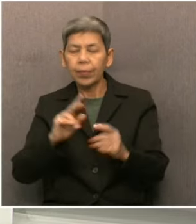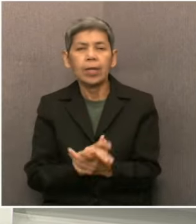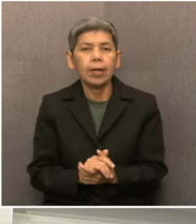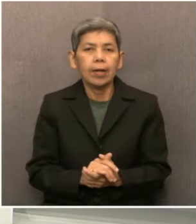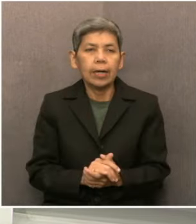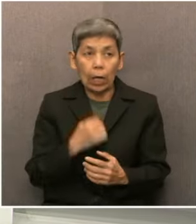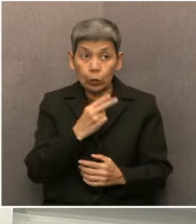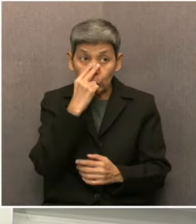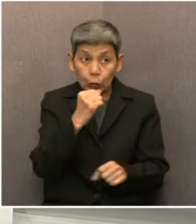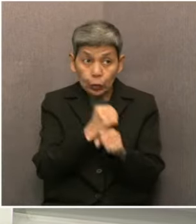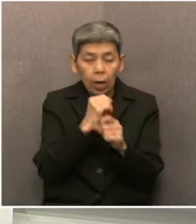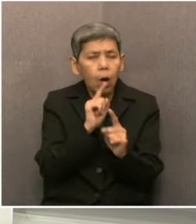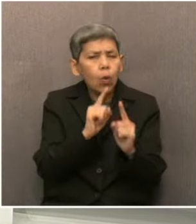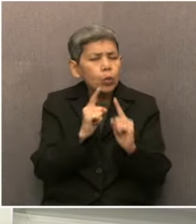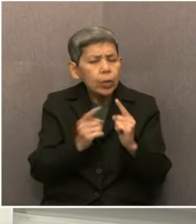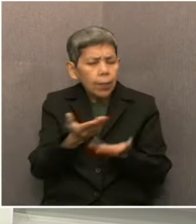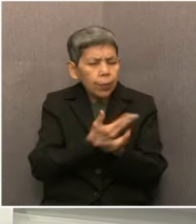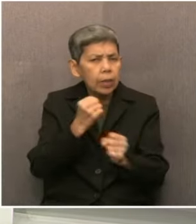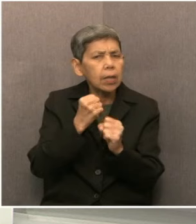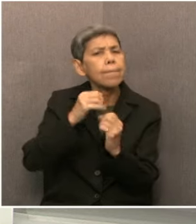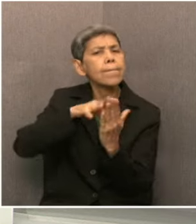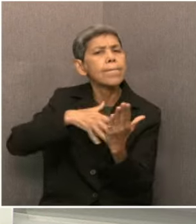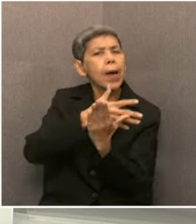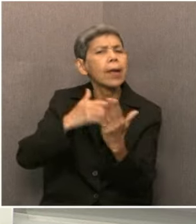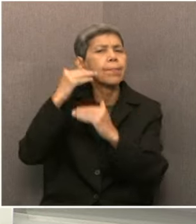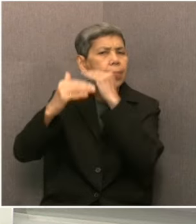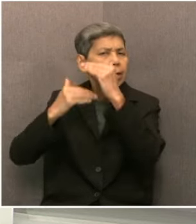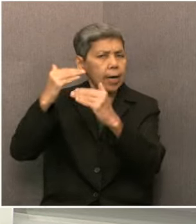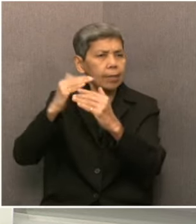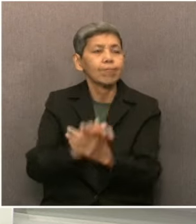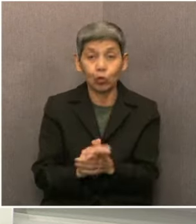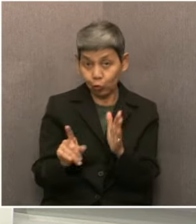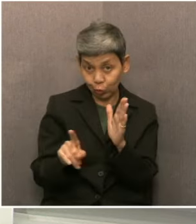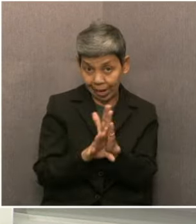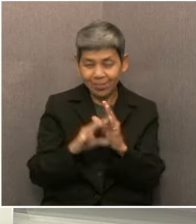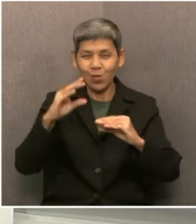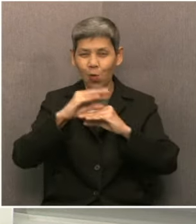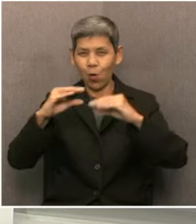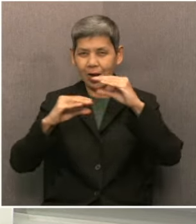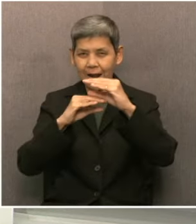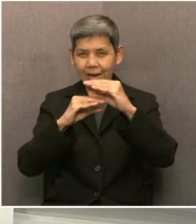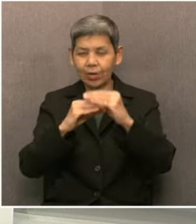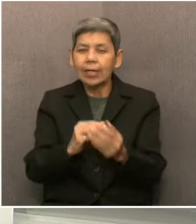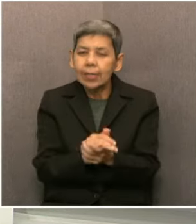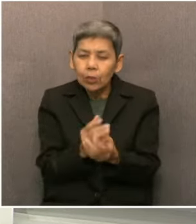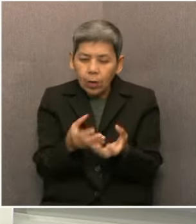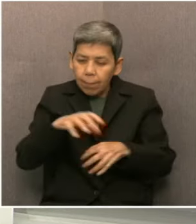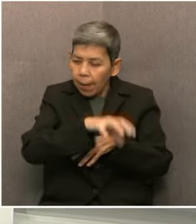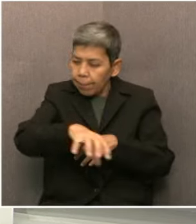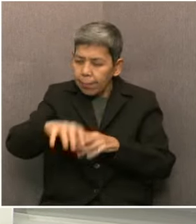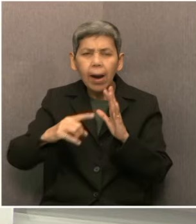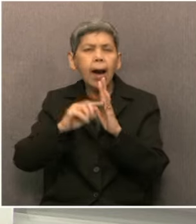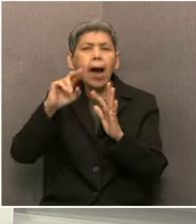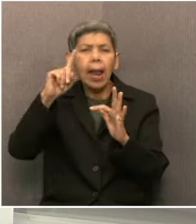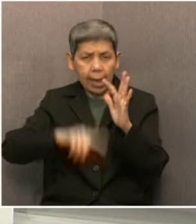ค่ะอันนี้ก็คือไปหารือถึงแผนพัฒนาจังหวัดนะคะและสุดท้ายค่ะเป็นโครงการเหมืองแร่โพแทชนะคะที่